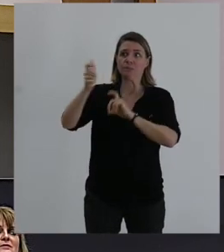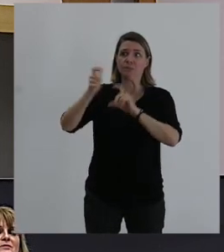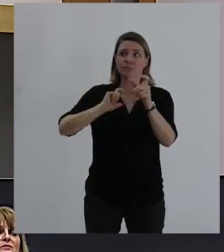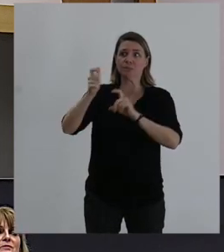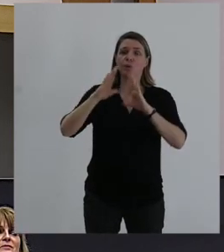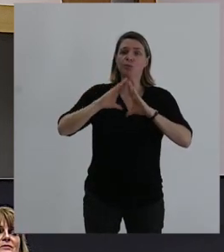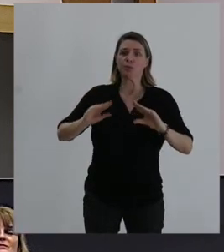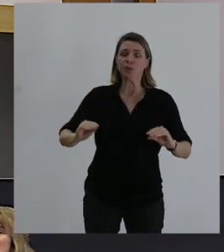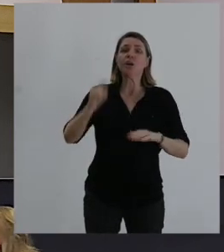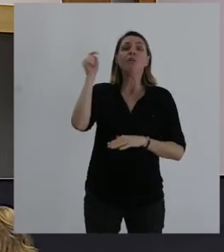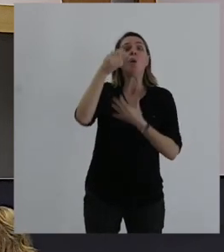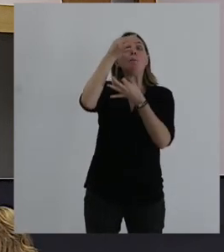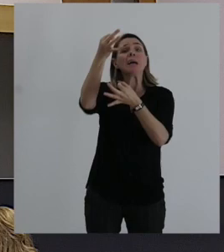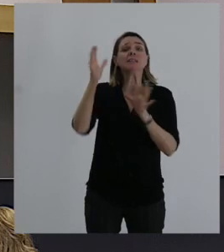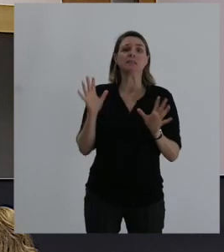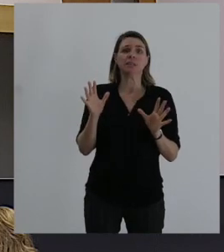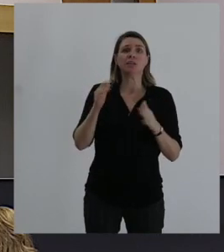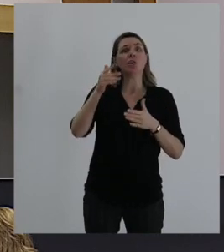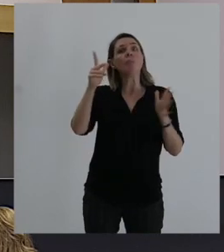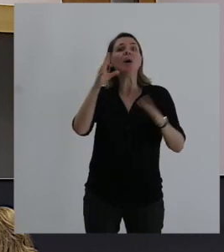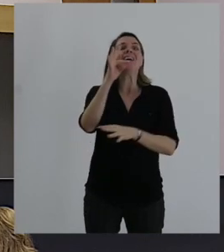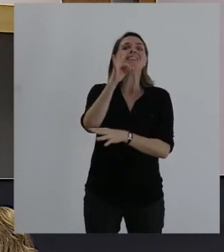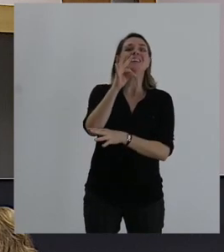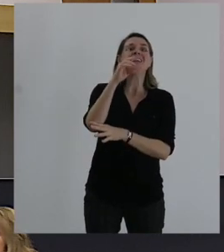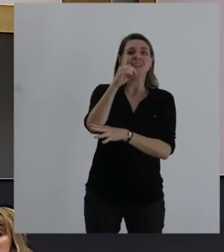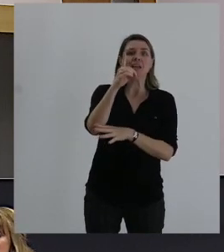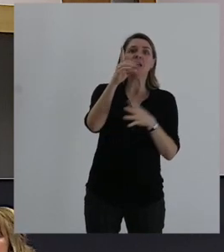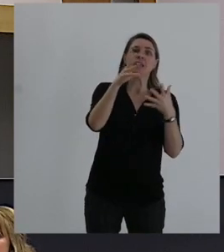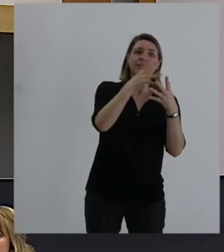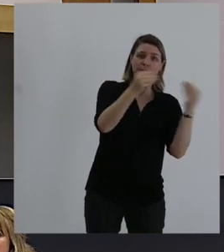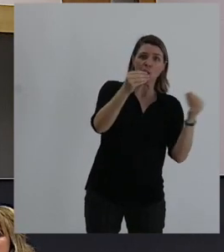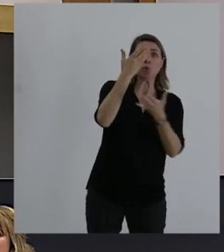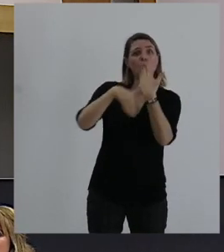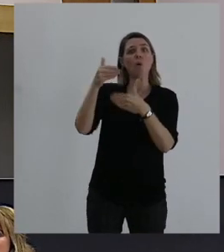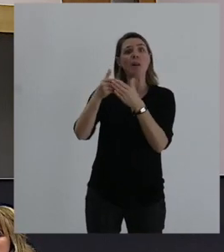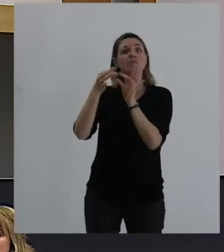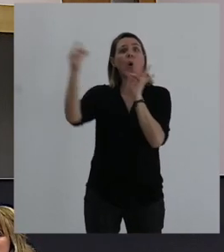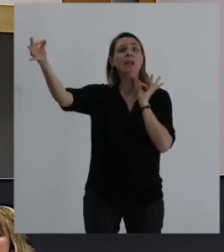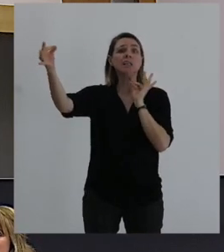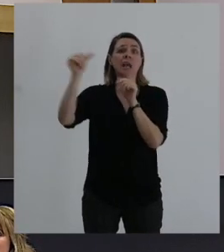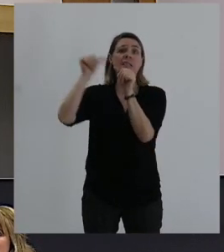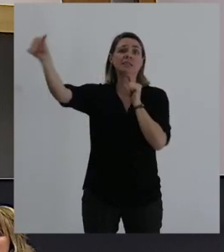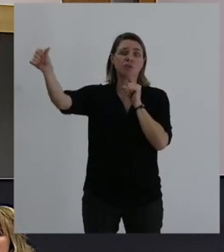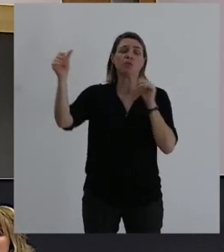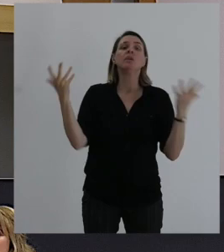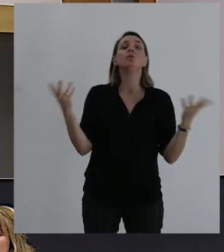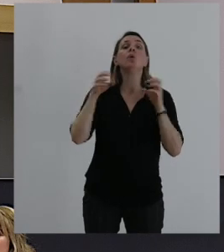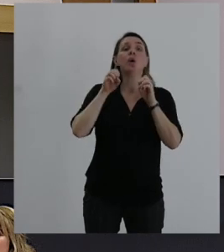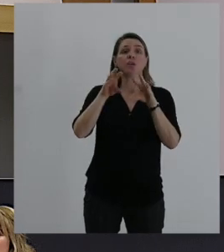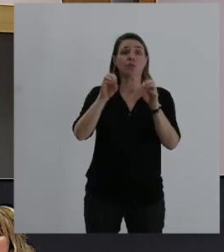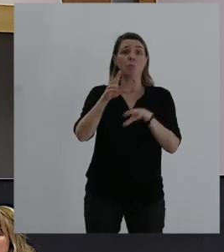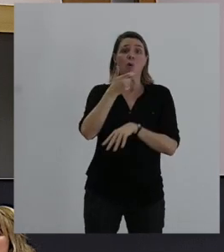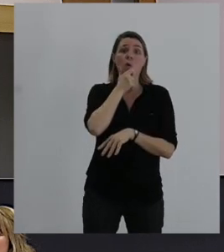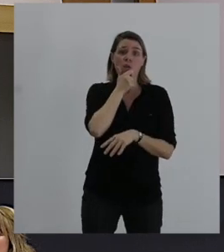dialoguer sereinement. Soyons précis, on parle de TD qui ont disparu ou d'enseignements qui sont passés en ligne. Bon, donc des enseignements, en